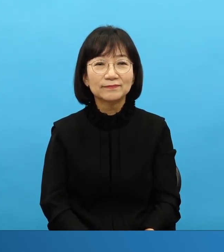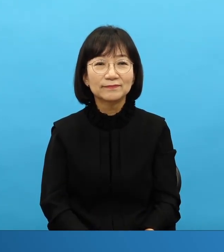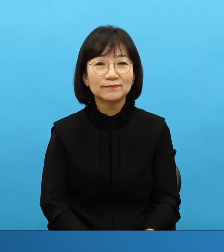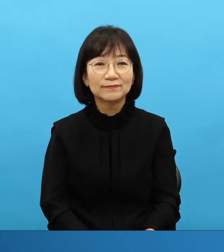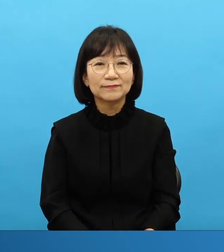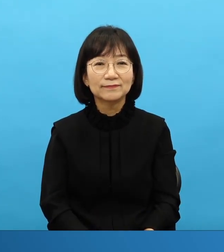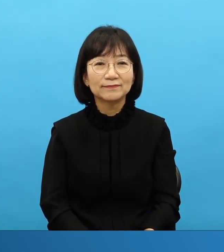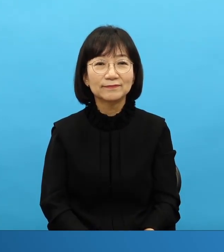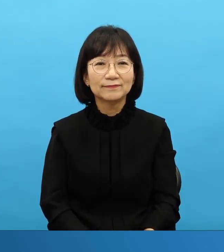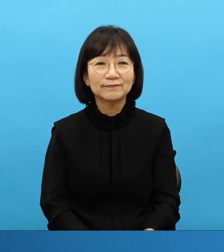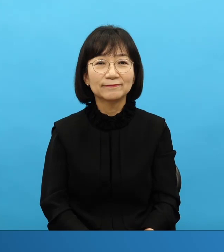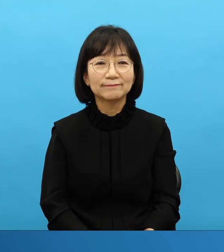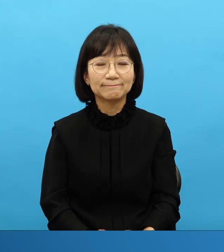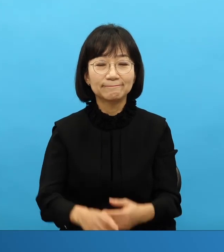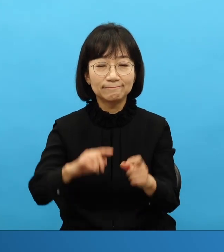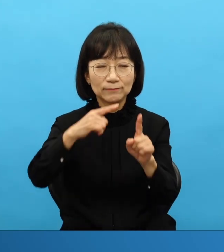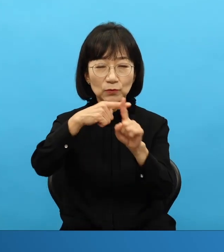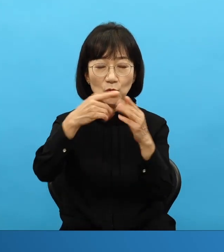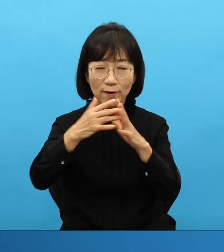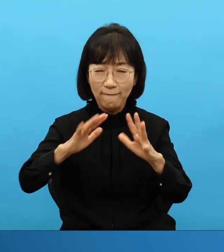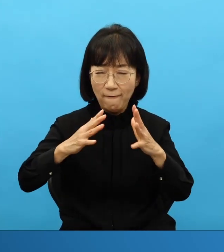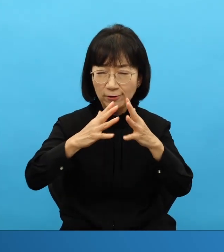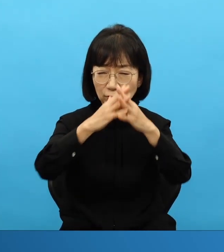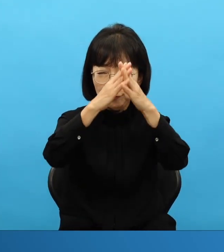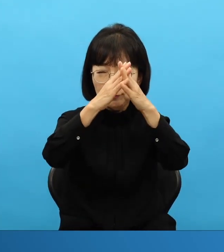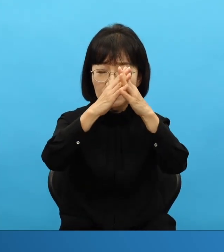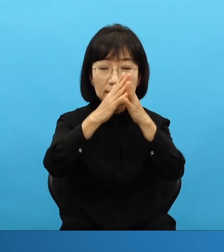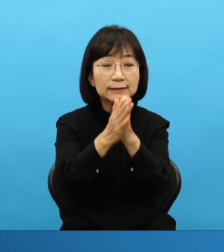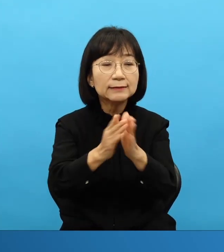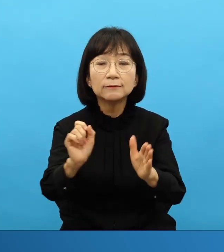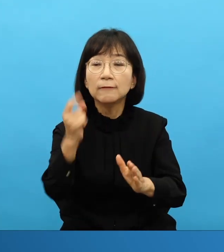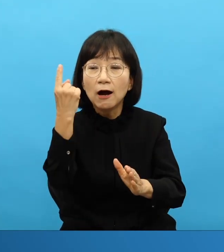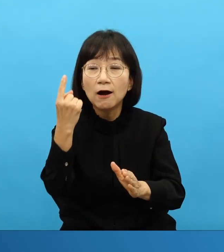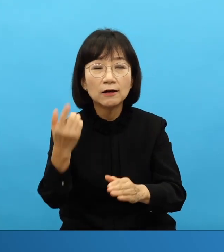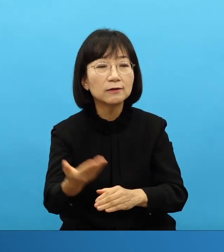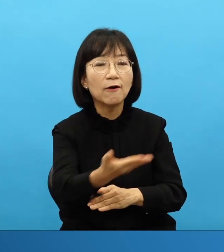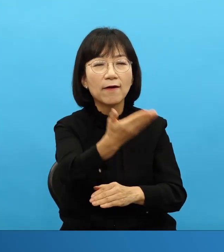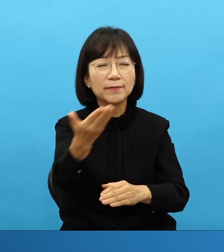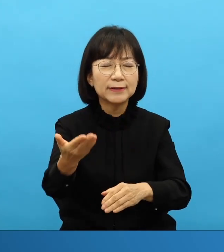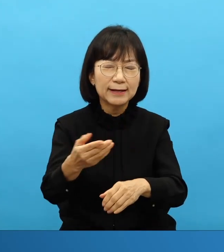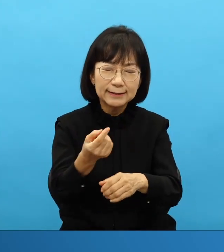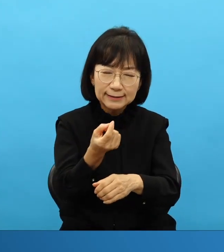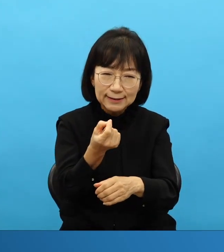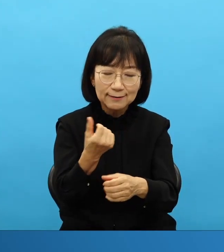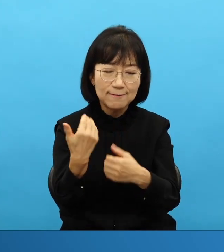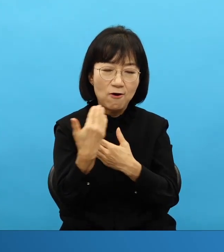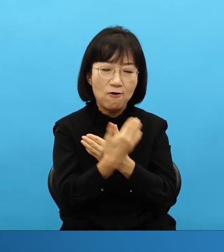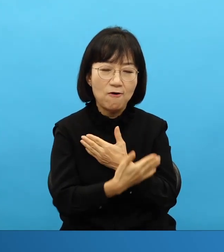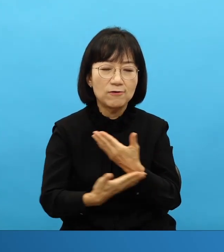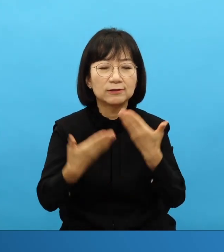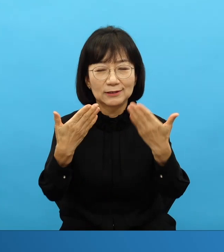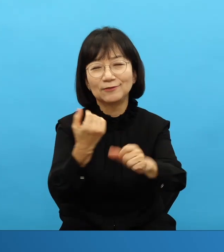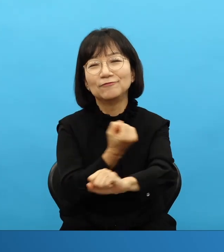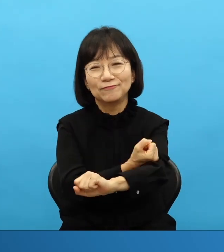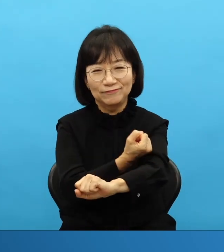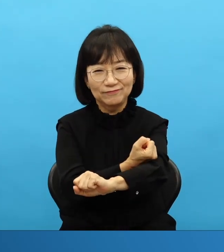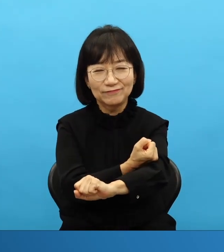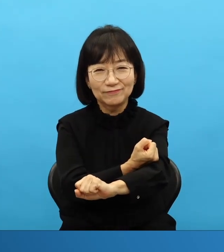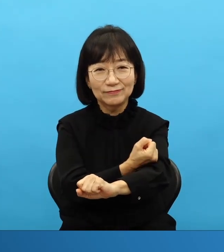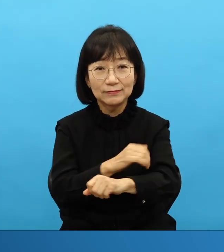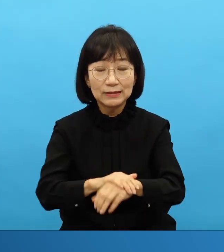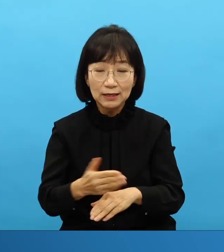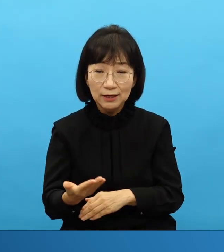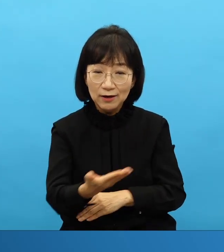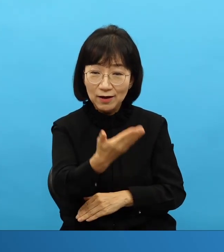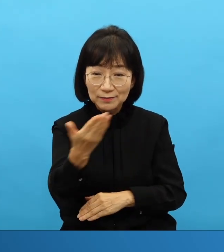여러분의 작은 헌신으로 시작한다. 这个建筑，圣殿建筑呢，是因着各位小小的献上而开始的。 여러분이 언약의 들 속에